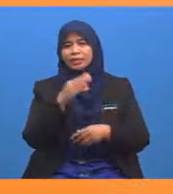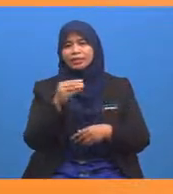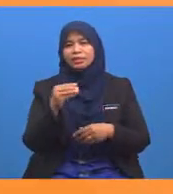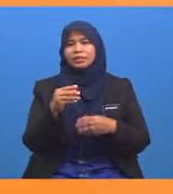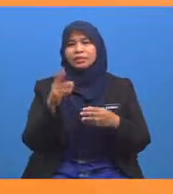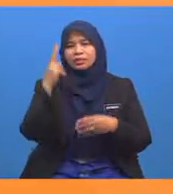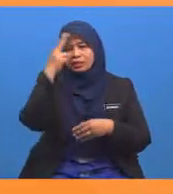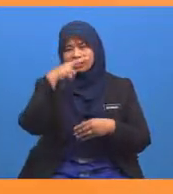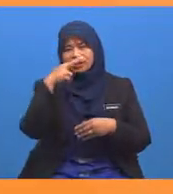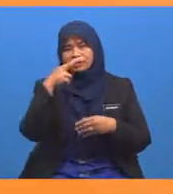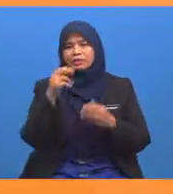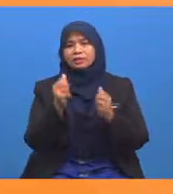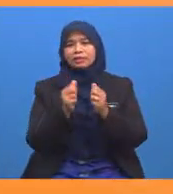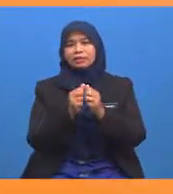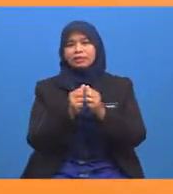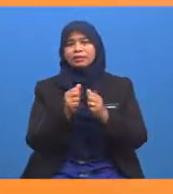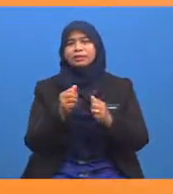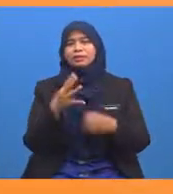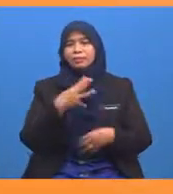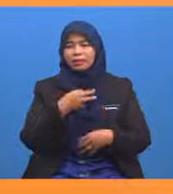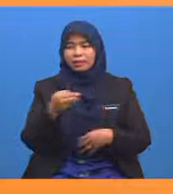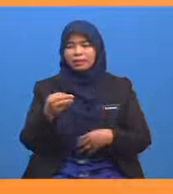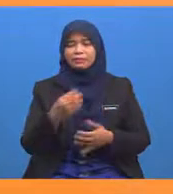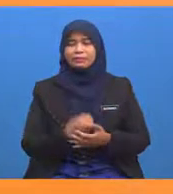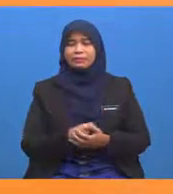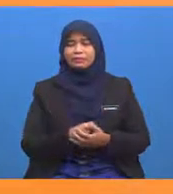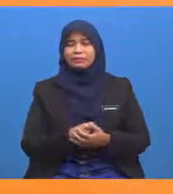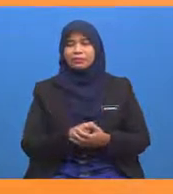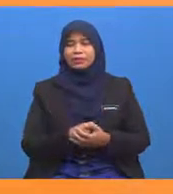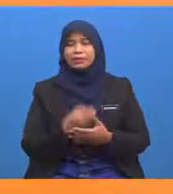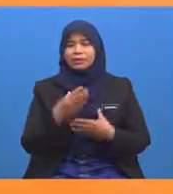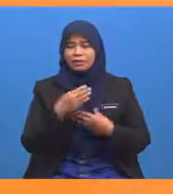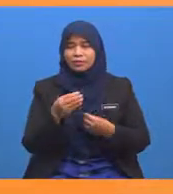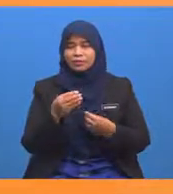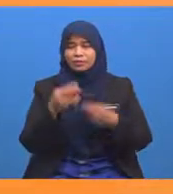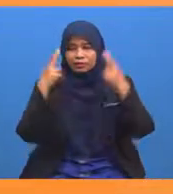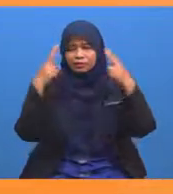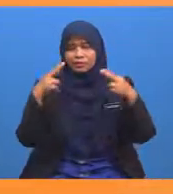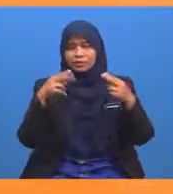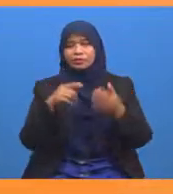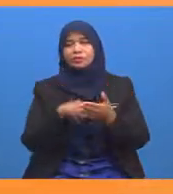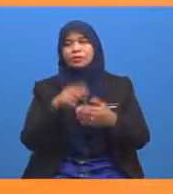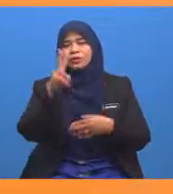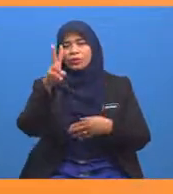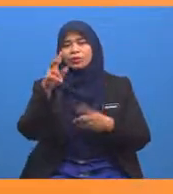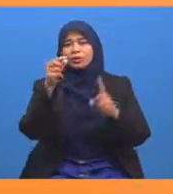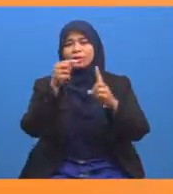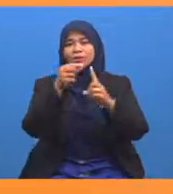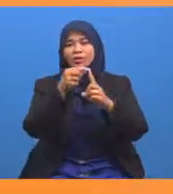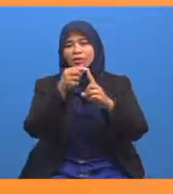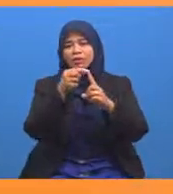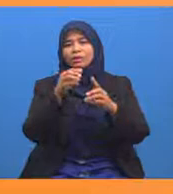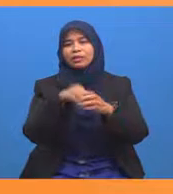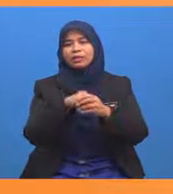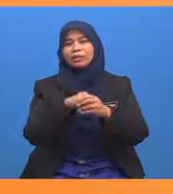menarik. Murid-murid, di dalam teks itu tadi, suka ustazah menyentuh dua istilah yang diambil daripada